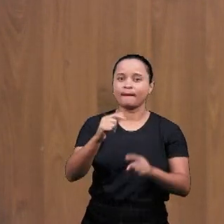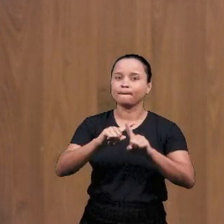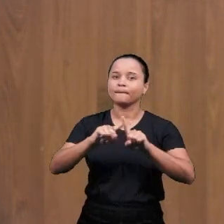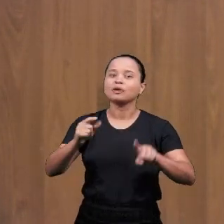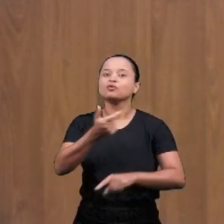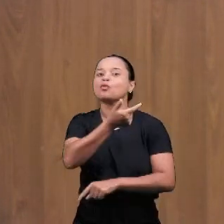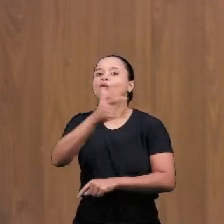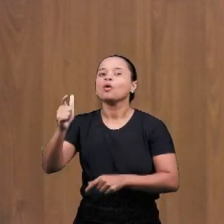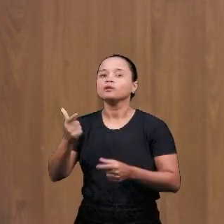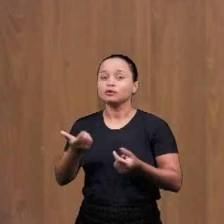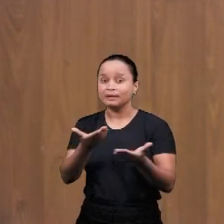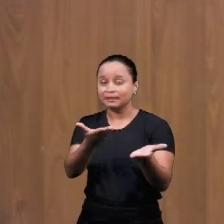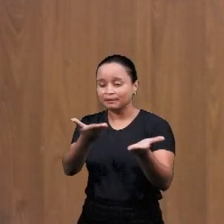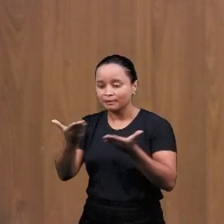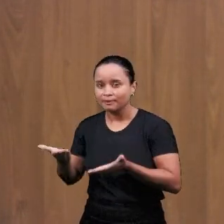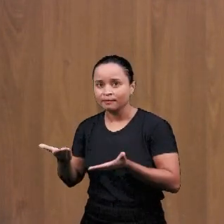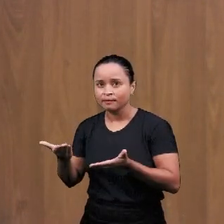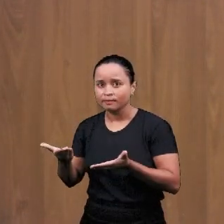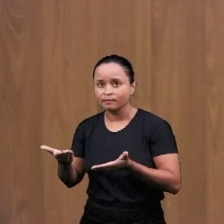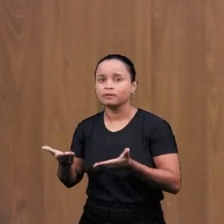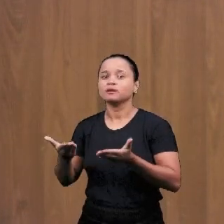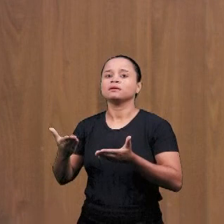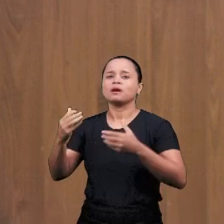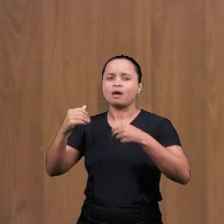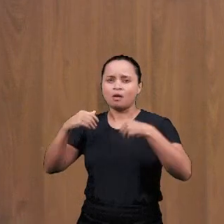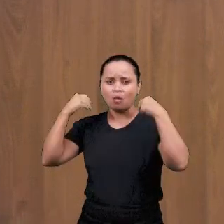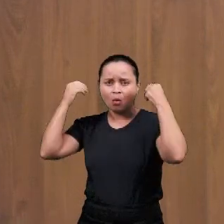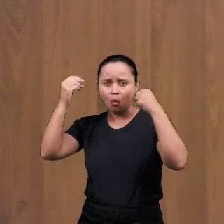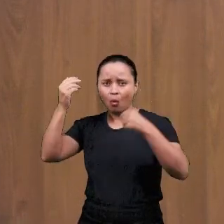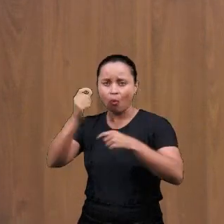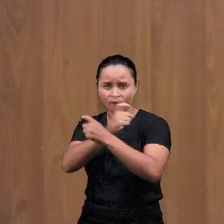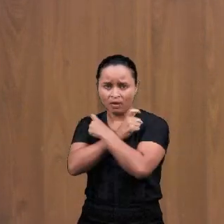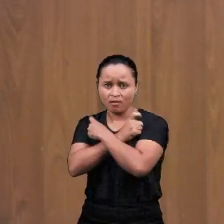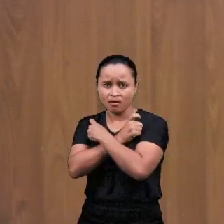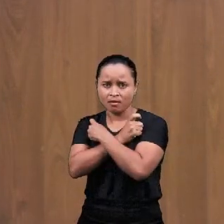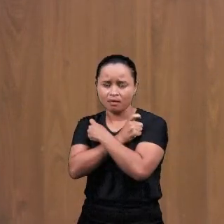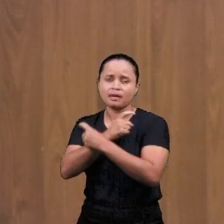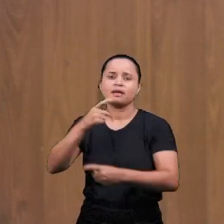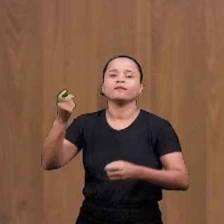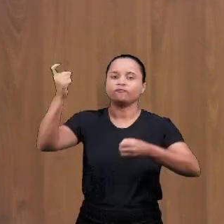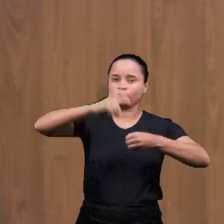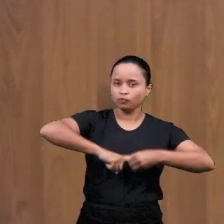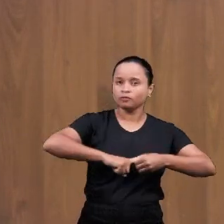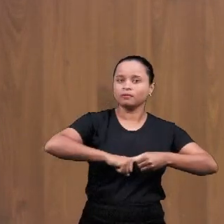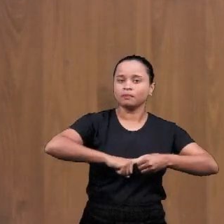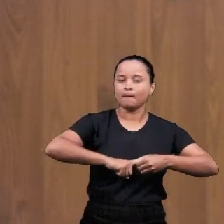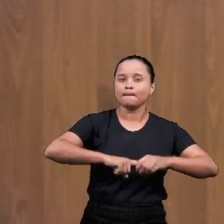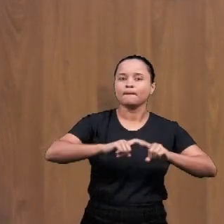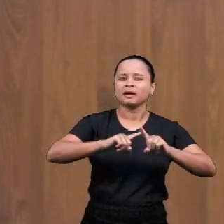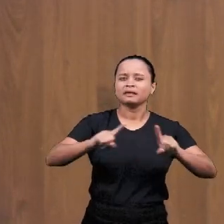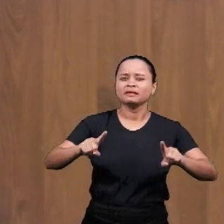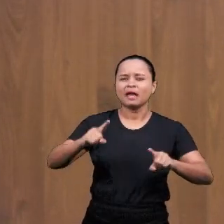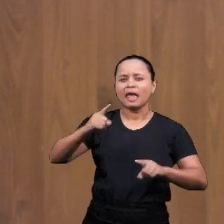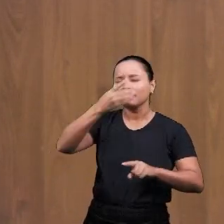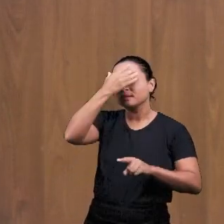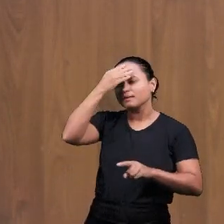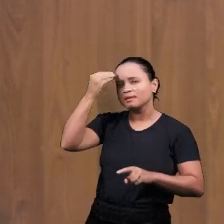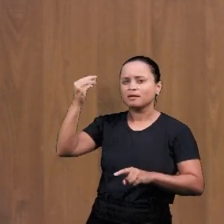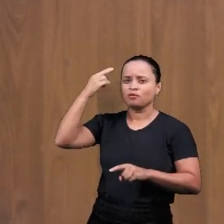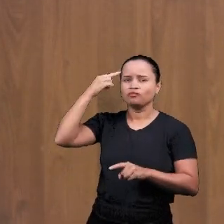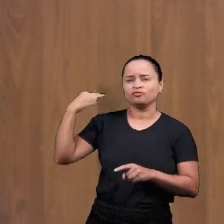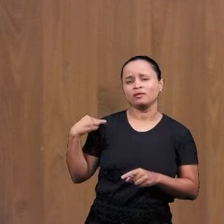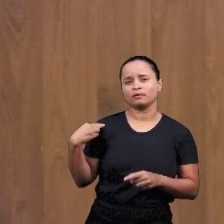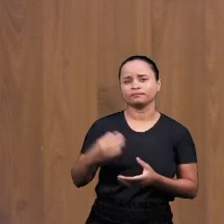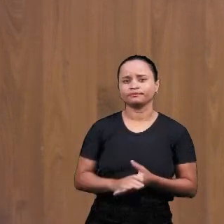Joseph à ce moment-là. Joseph est allé vivre en Égypte. L'Égypte représente le monde, mais